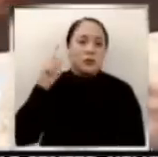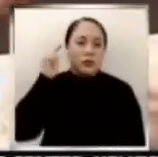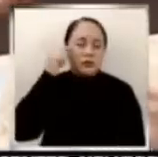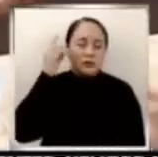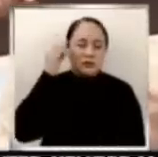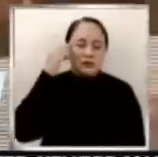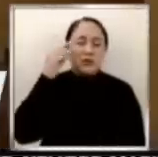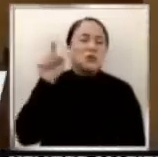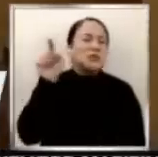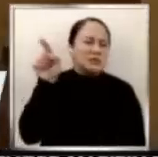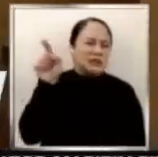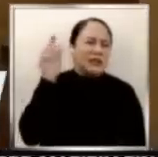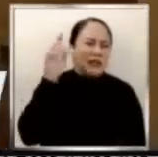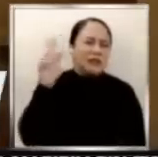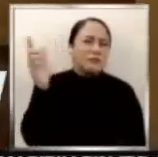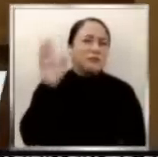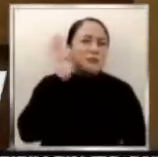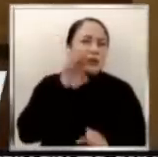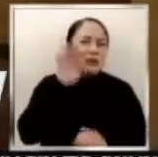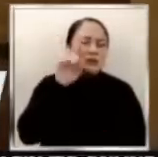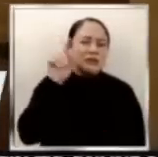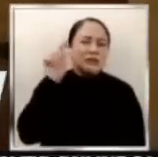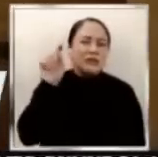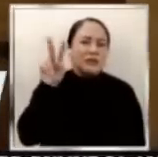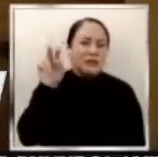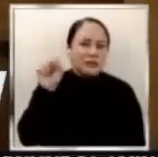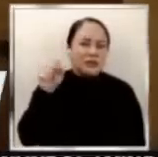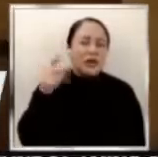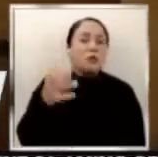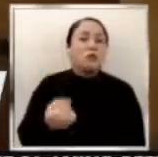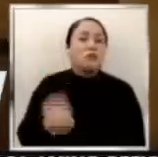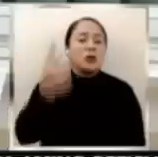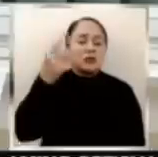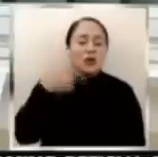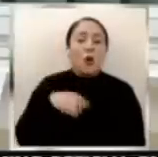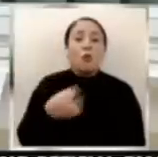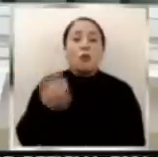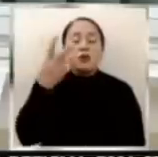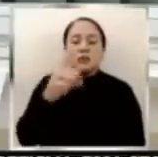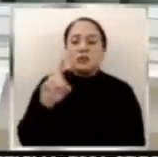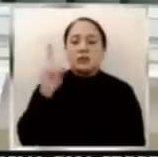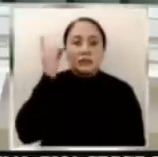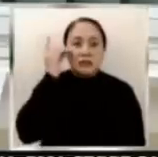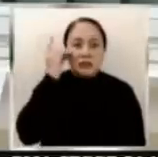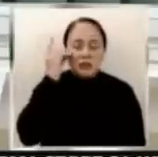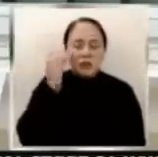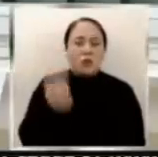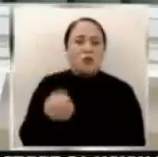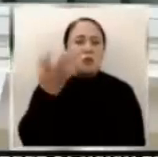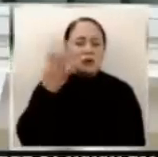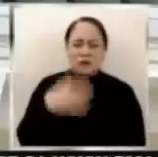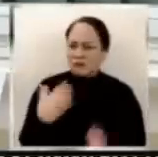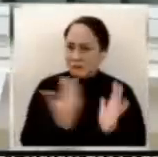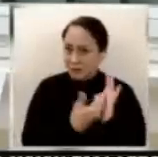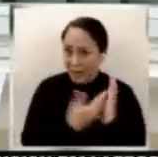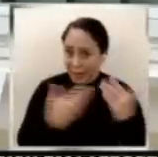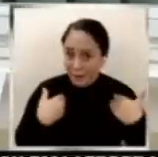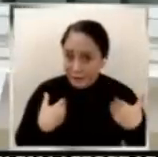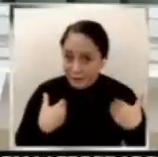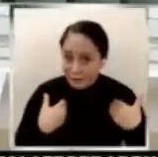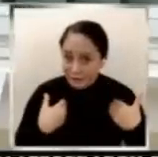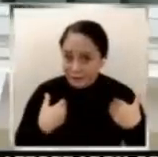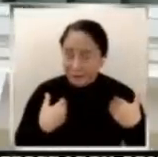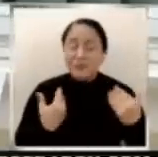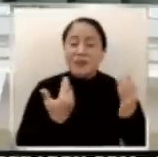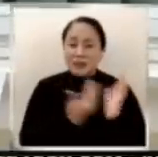pagpatay sa gobernador at prenesyohan na ang bawat ulo ng mga De Gamo. Anong pruweba niya? Hindi naman po